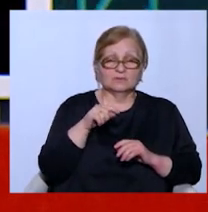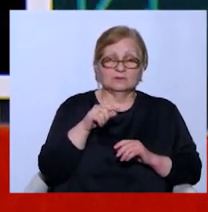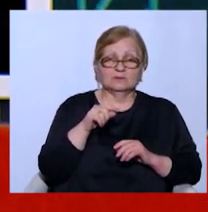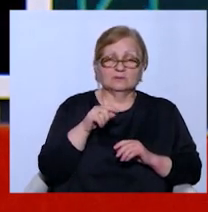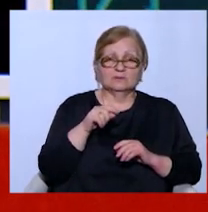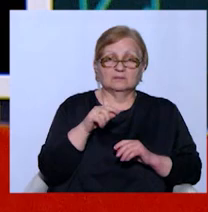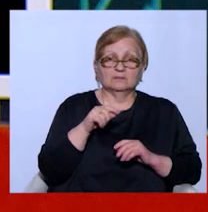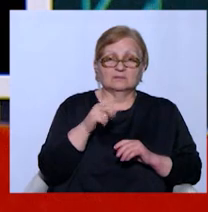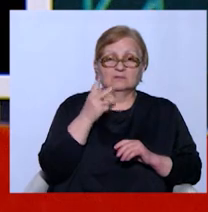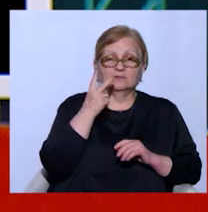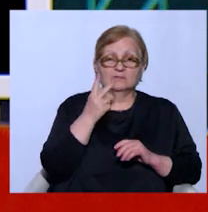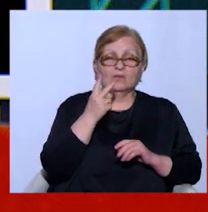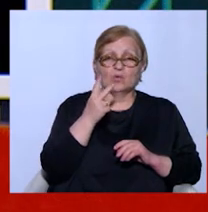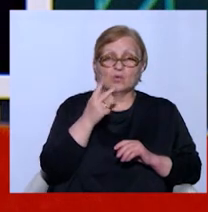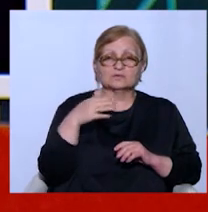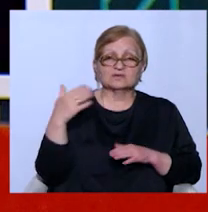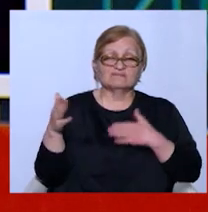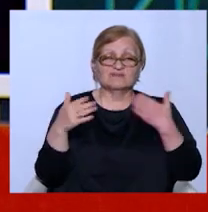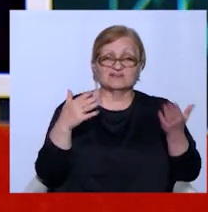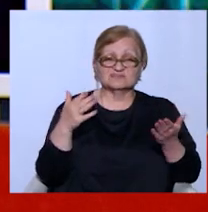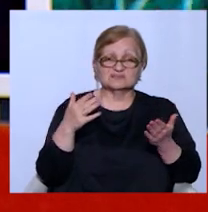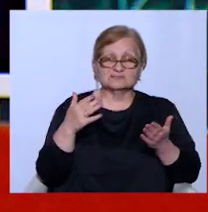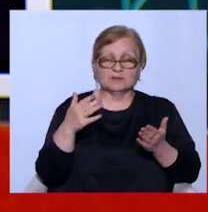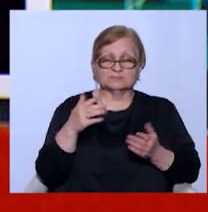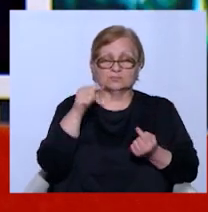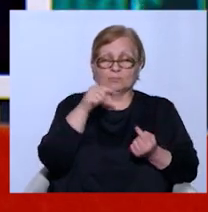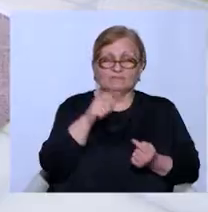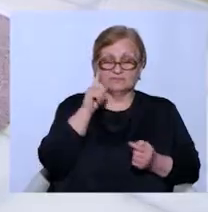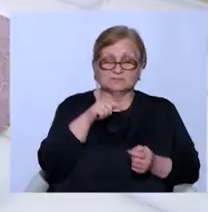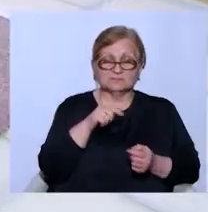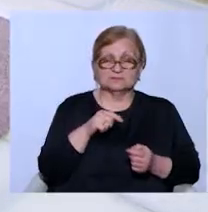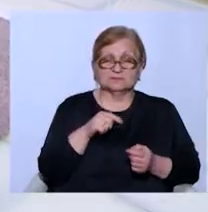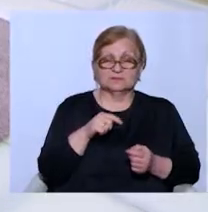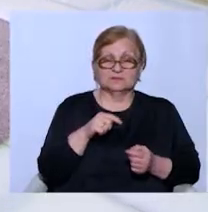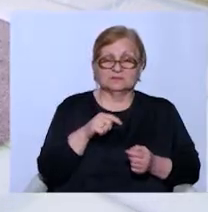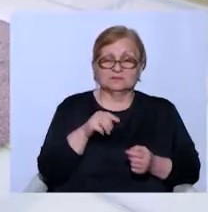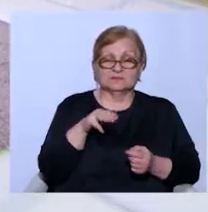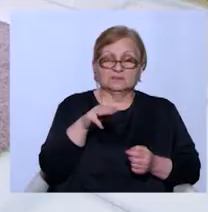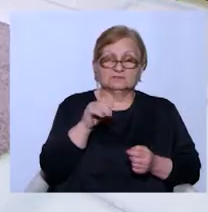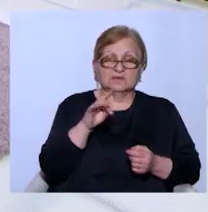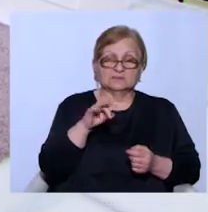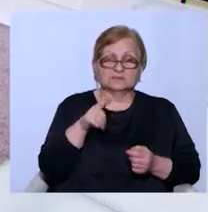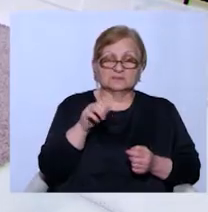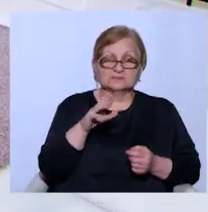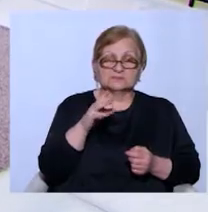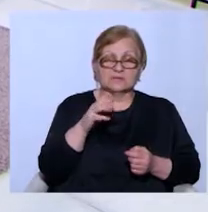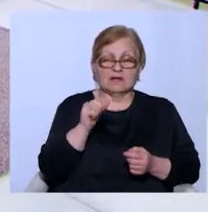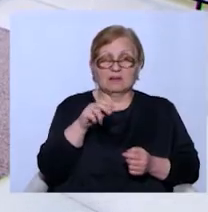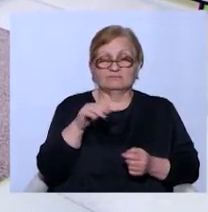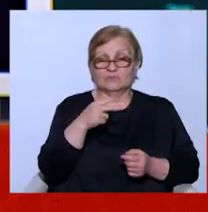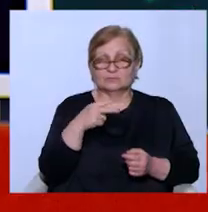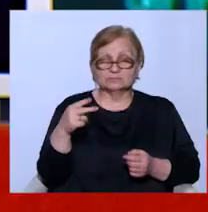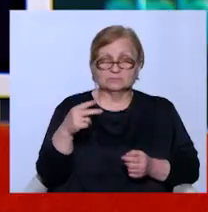ორი კონკრეტული ორი გვერდის ფართობა. აბა რომელი ორი გვერდის ფართობა ვიცით? ტანგენს ალფა